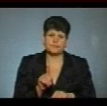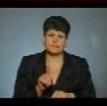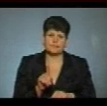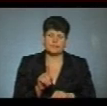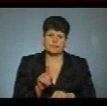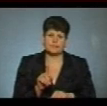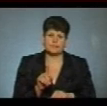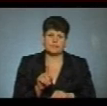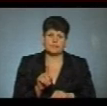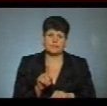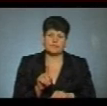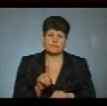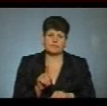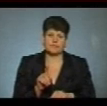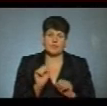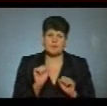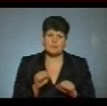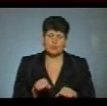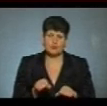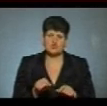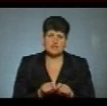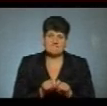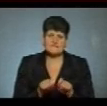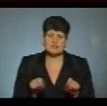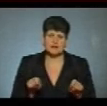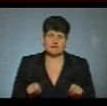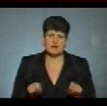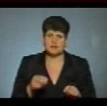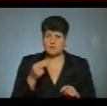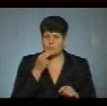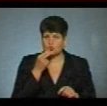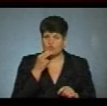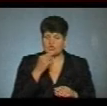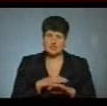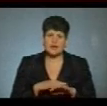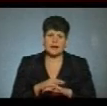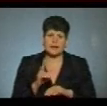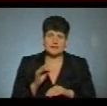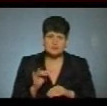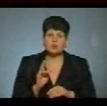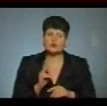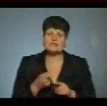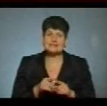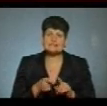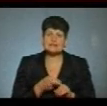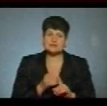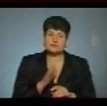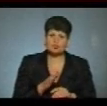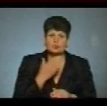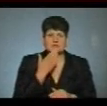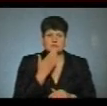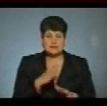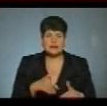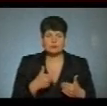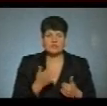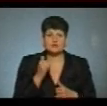що можна відкривати продовольчі ринки, від кого це буде залежати, чи будуть запитувати